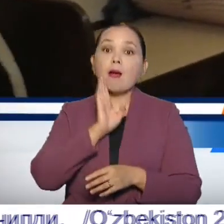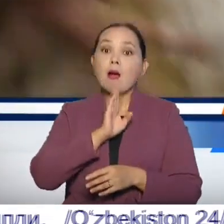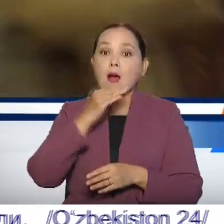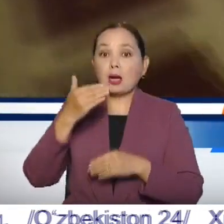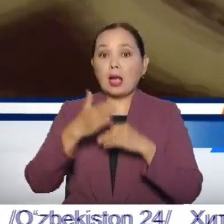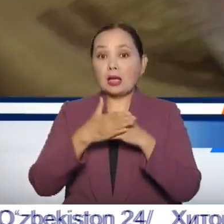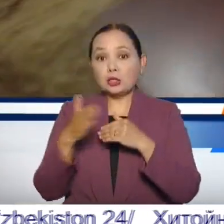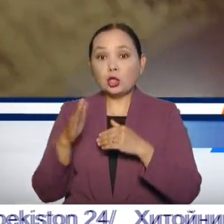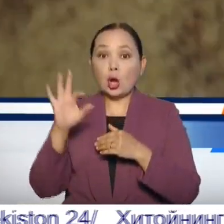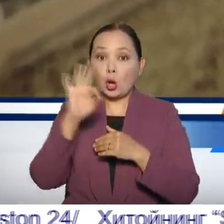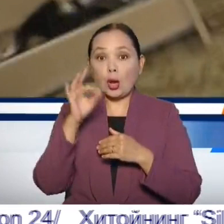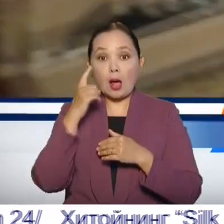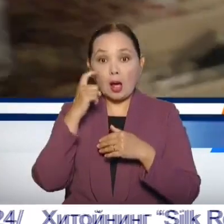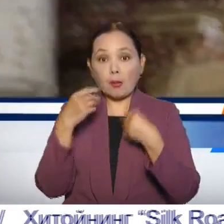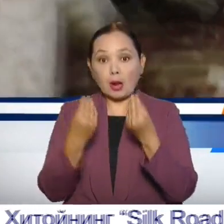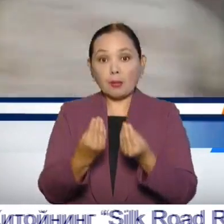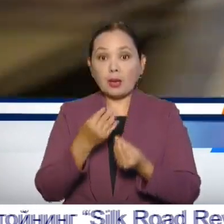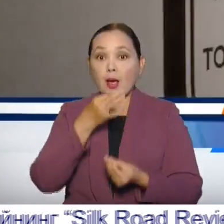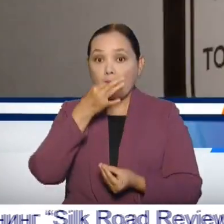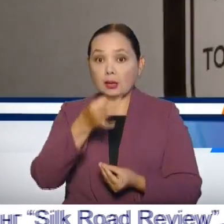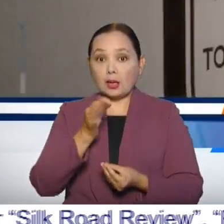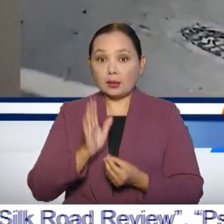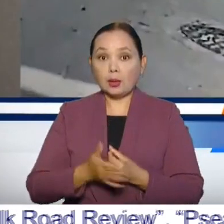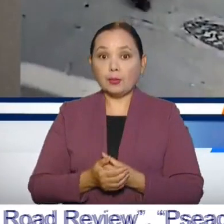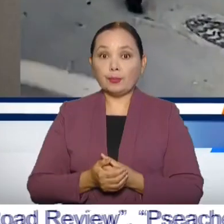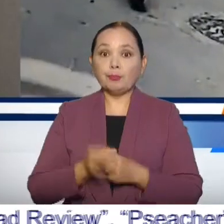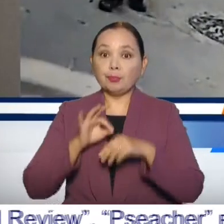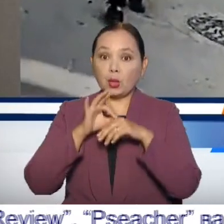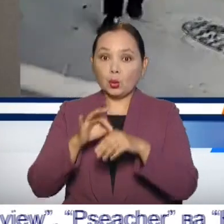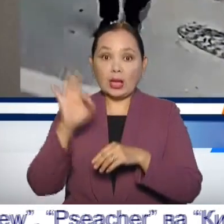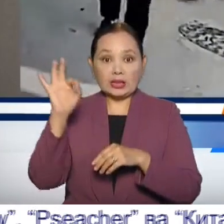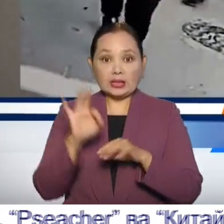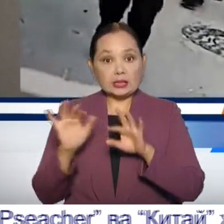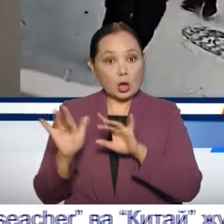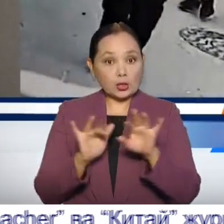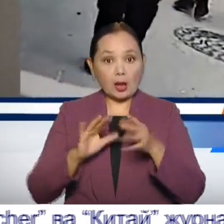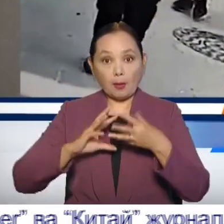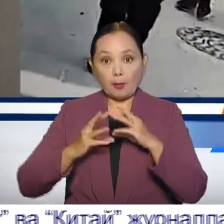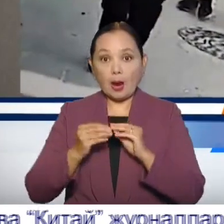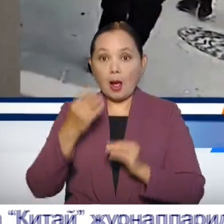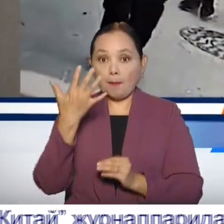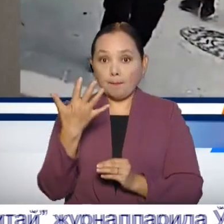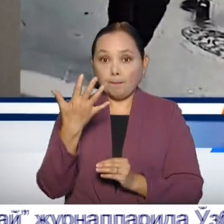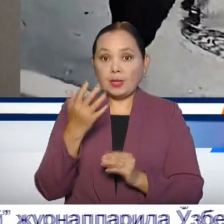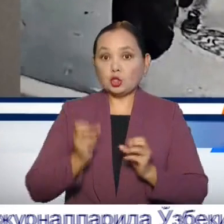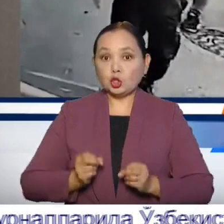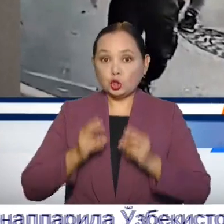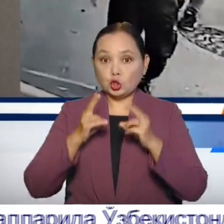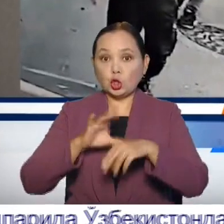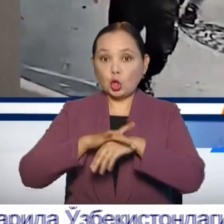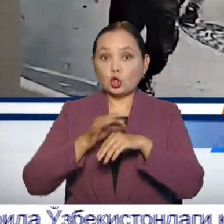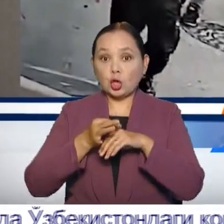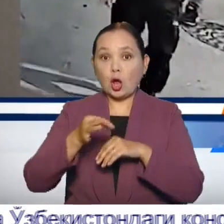eshik ochiqligi haqida xabar berganini aytadi. O'tkazilgan tezkor tadbir natijasida 5 nafar jinoyatchilar Toshkent